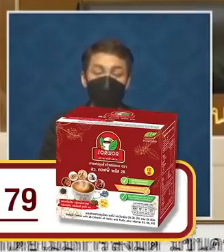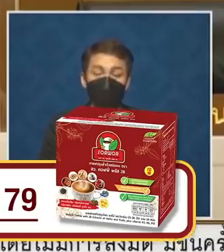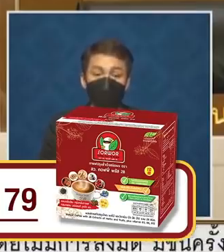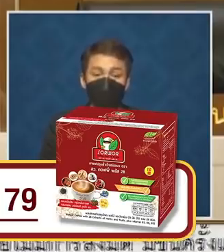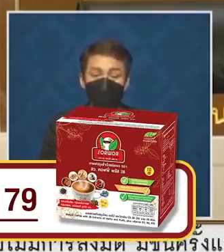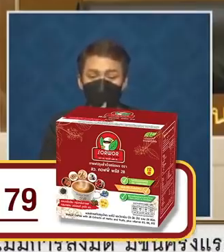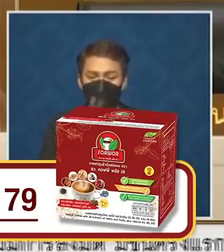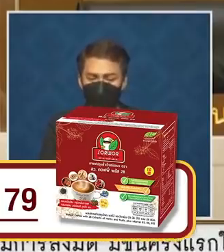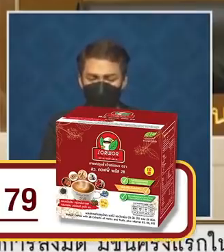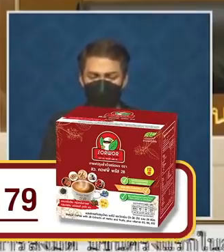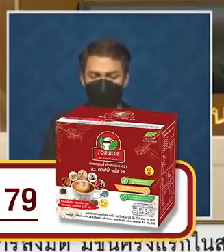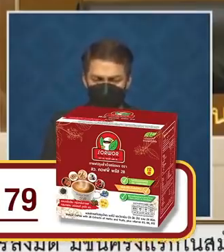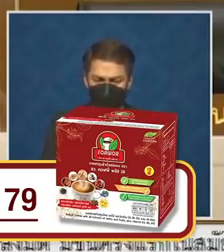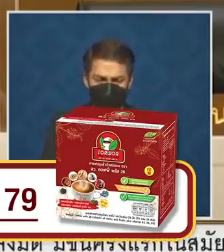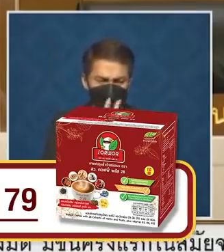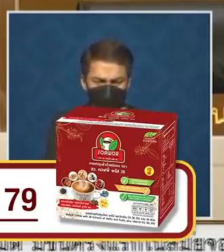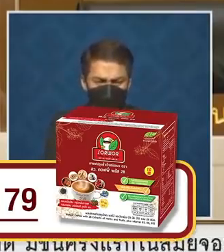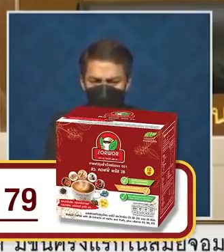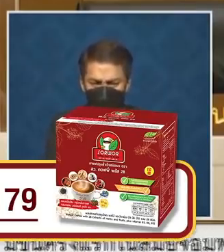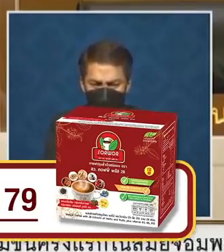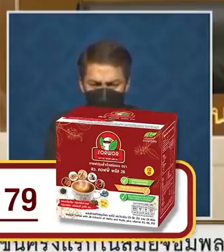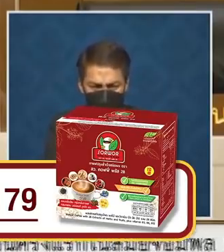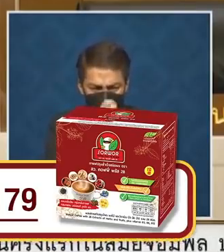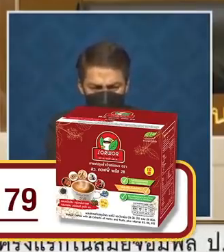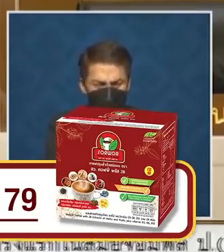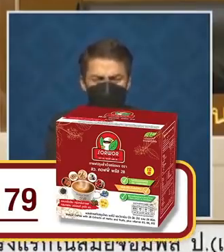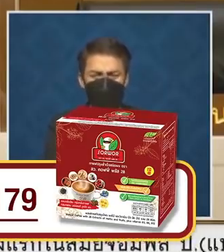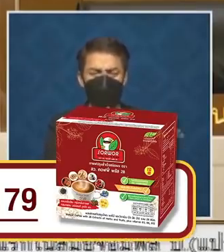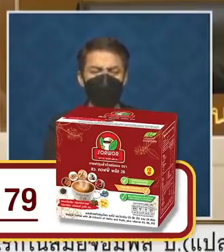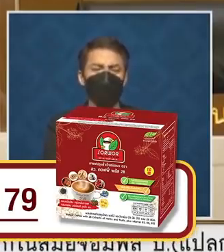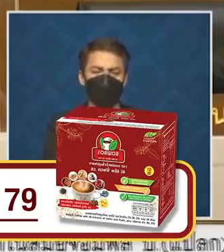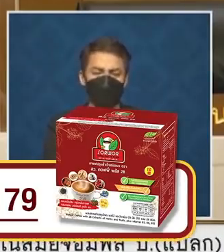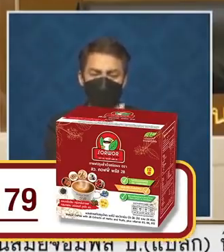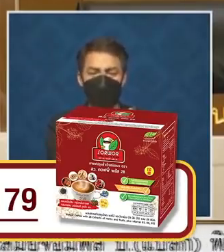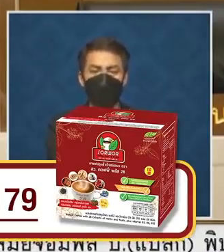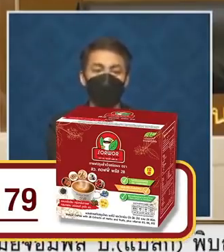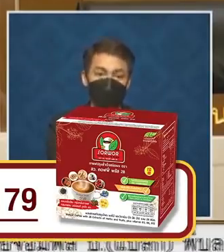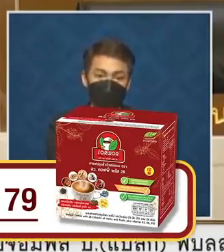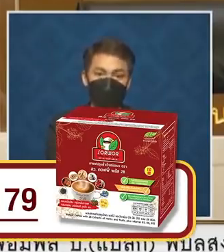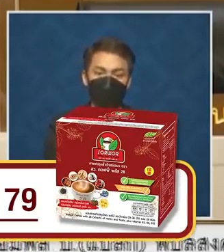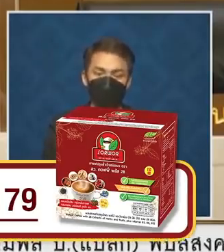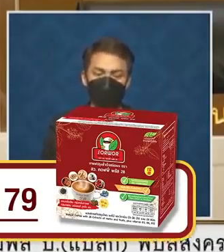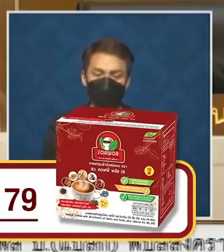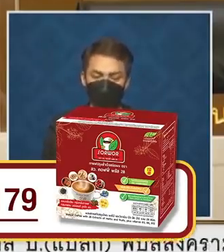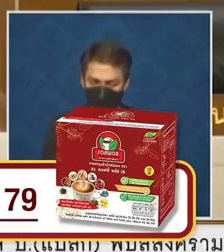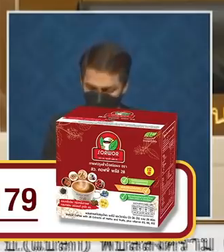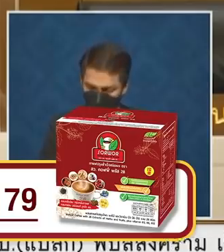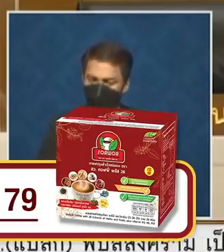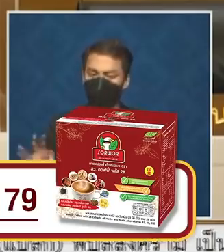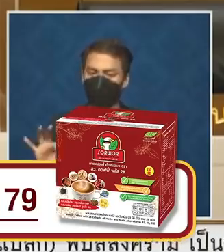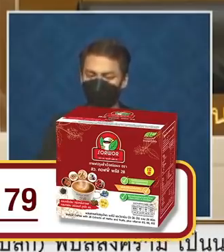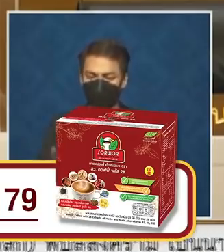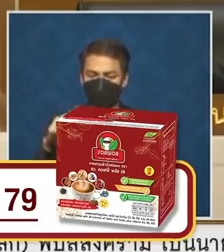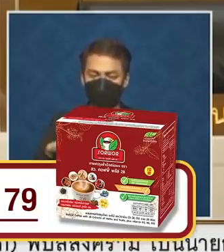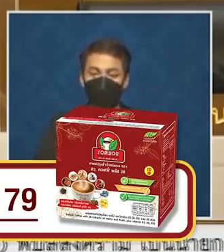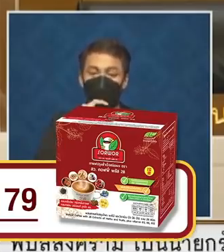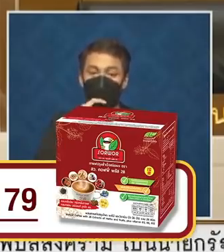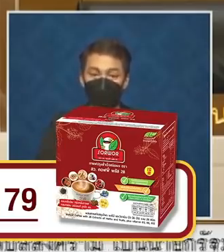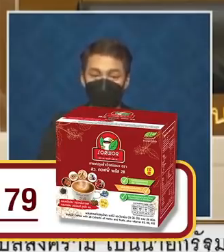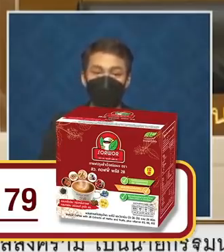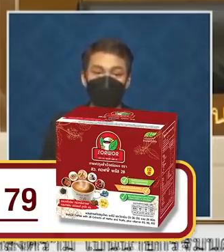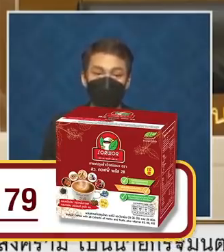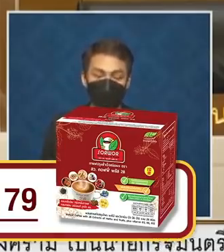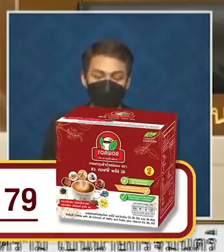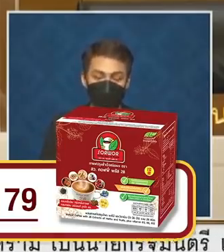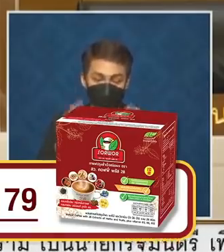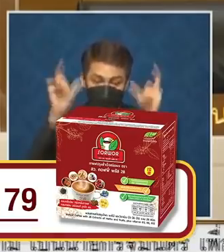ราะทุจริตใช่ไหมและทุกวันนี้อยู่ประเทศอื่นเนี่ยนะฮะเสวยสุขอยู่ประเทศอื่นมีเงินมีทองใช้เนี่ยเงินทองนั้